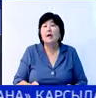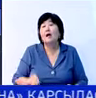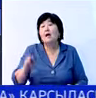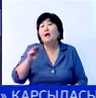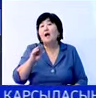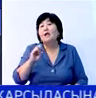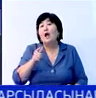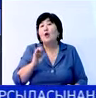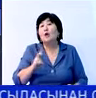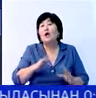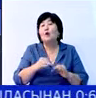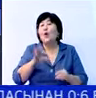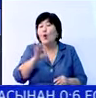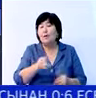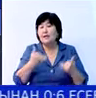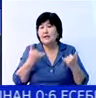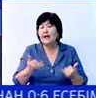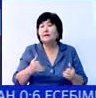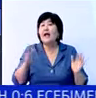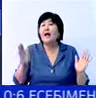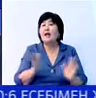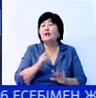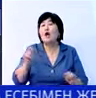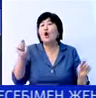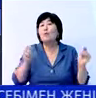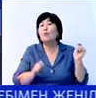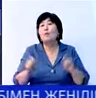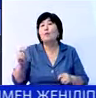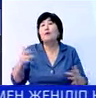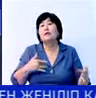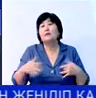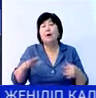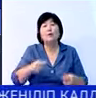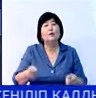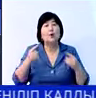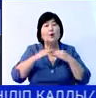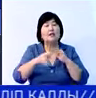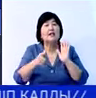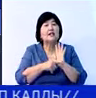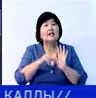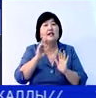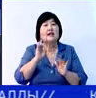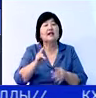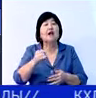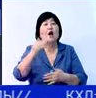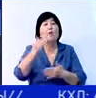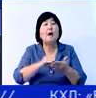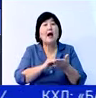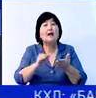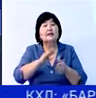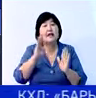Жаңаорған ауданында облыстық заманауи этникалық музыка фестивалі өтті. Елбасының ұлы даланың жеті қыры бағдарламалық мақаласы